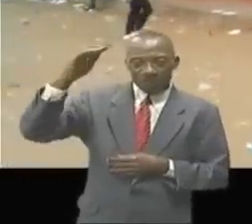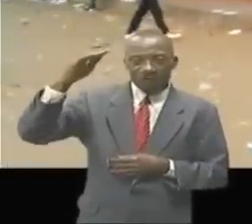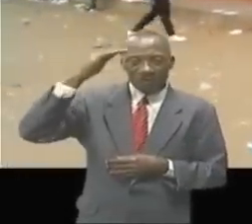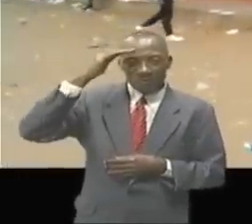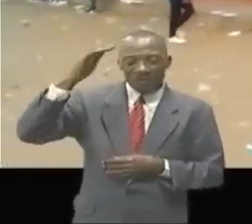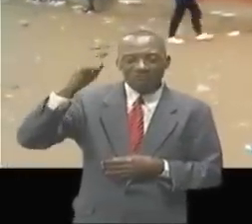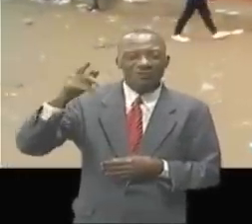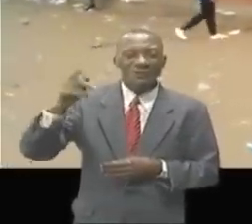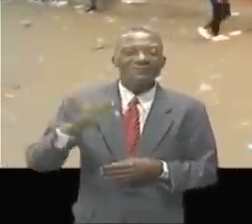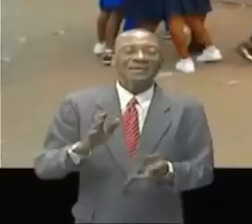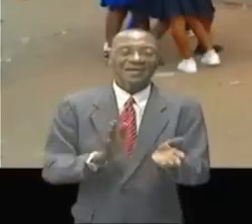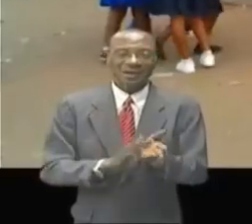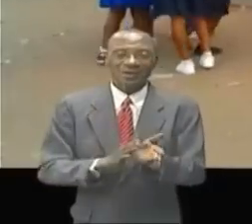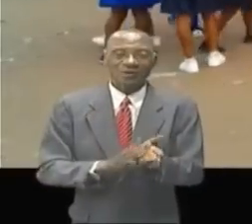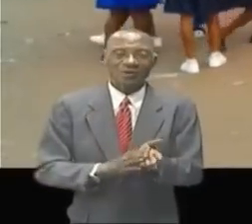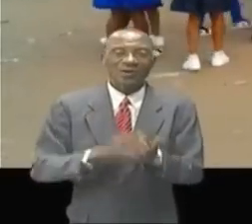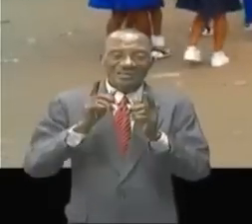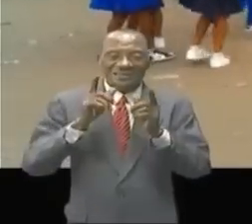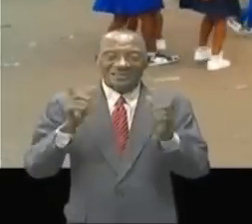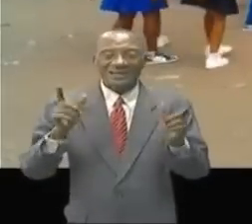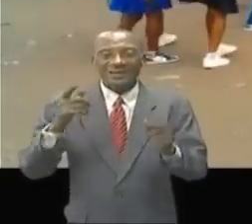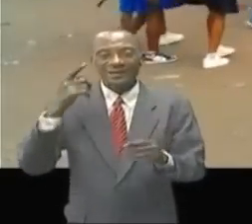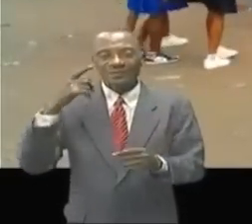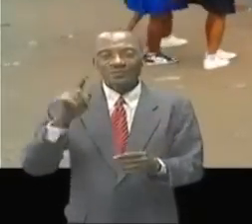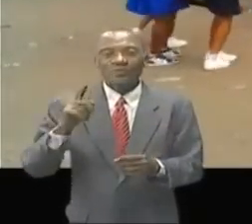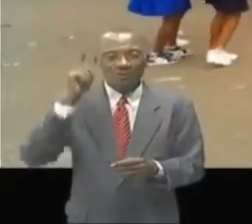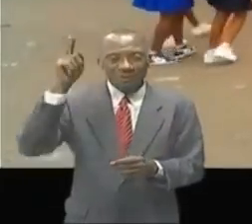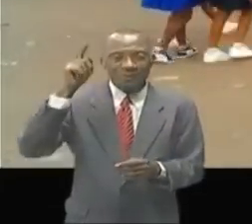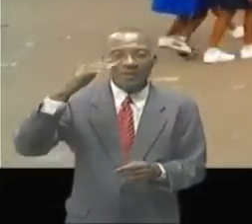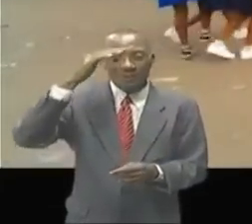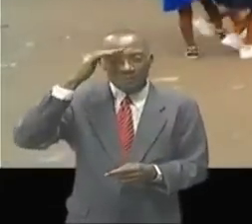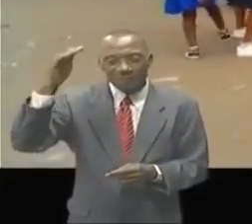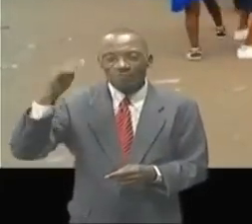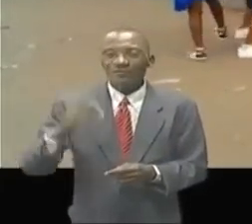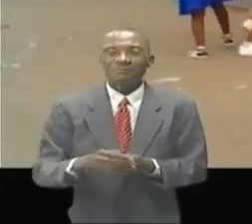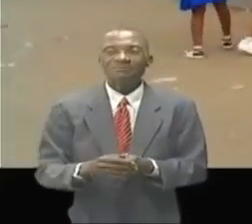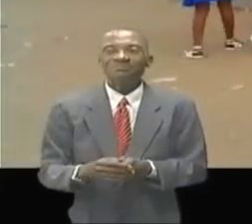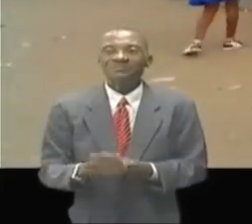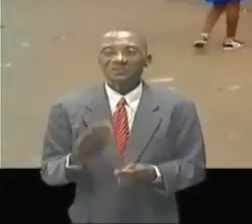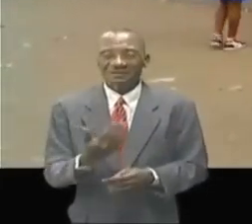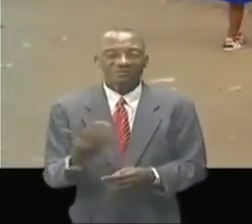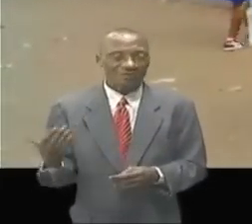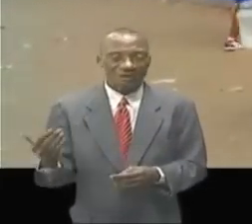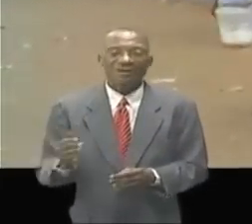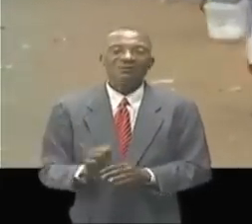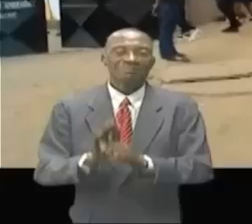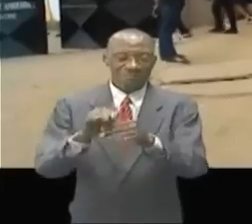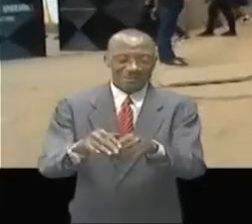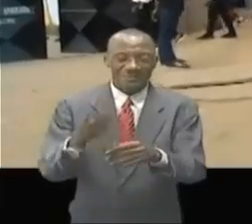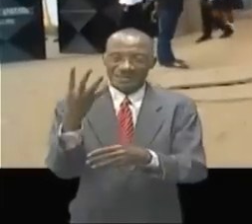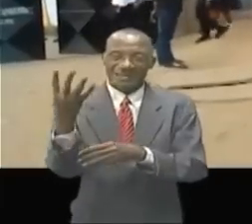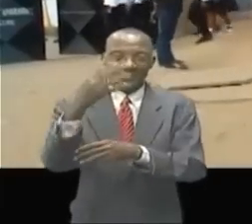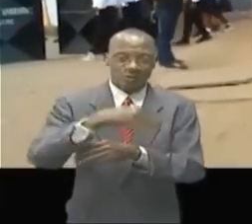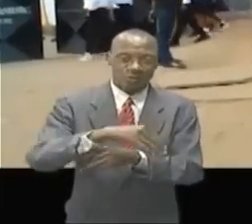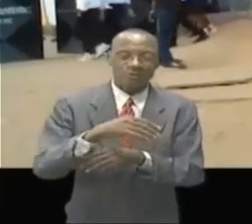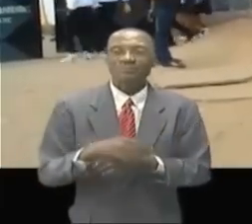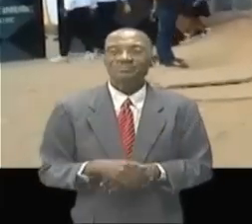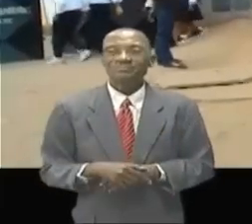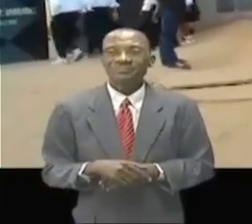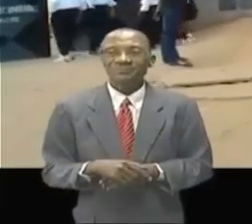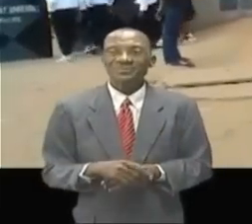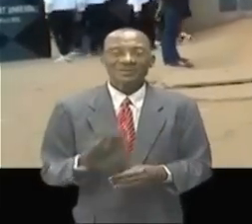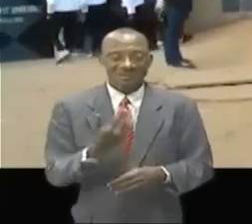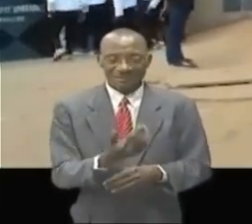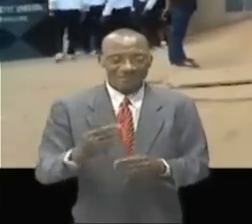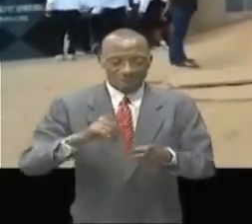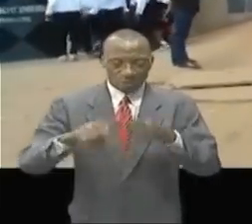de Selembao ont répondu présent pour passer ces épreuves de 4 jours. Si certains élèves ont commencé par la prière avant